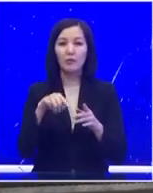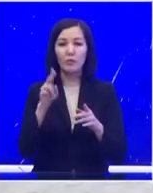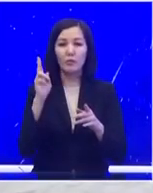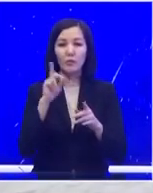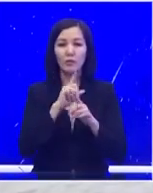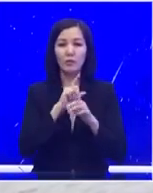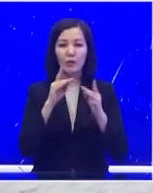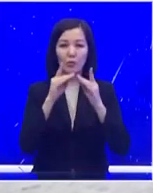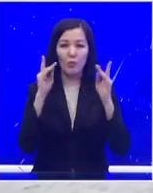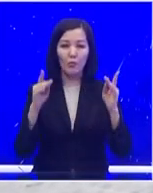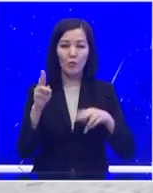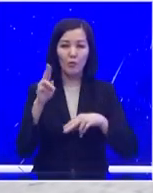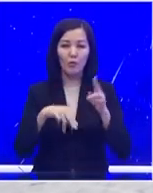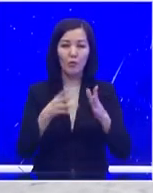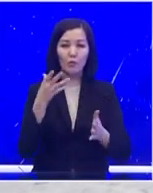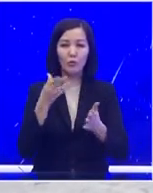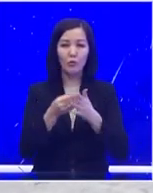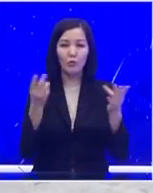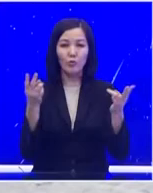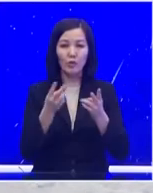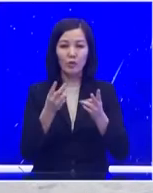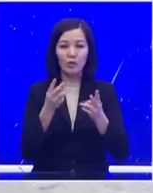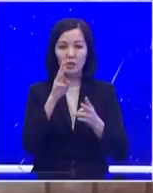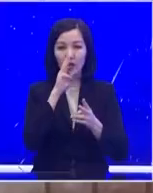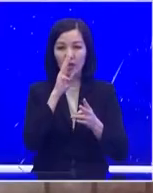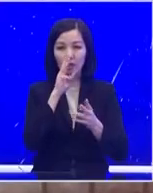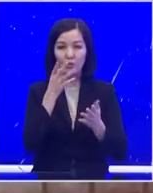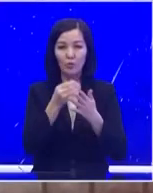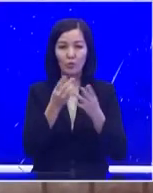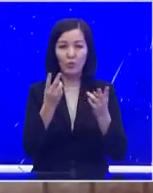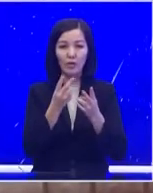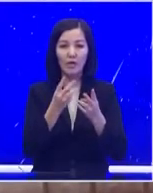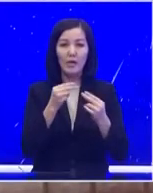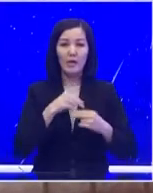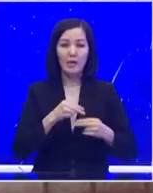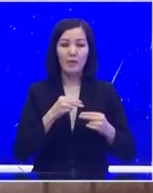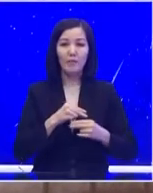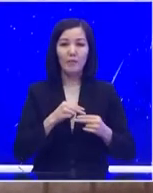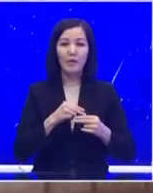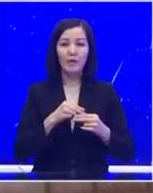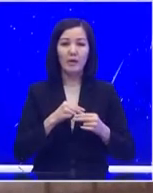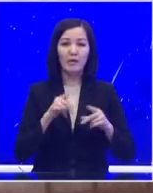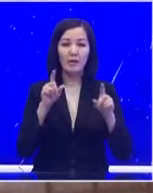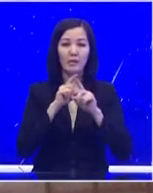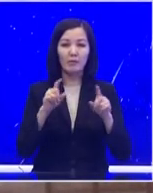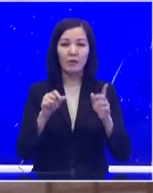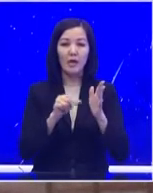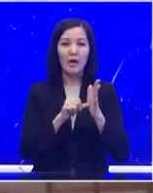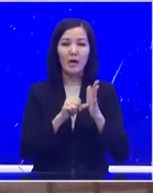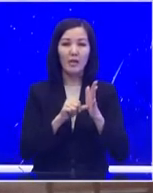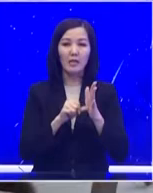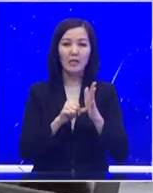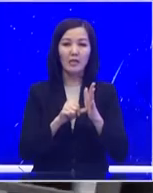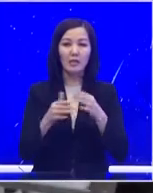25-ші көпір құрылысы үшін төлену қажет еңбекақы. Бұған дейін облыстық еңбек инспекциясы кәсіпорында 6 рет әкімшілік